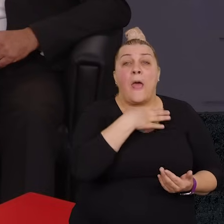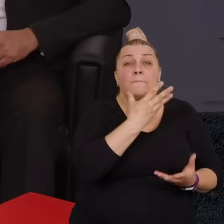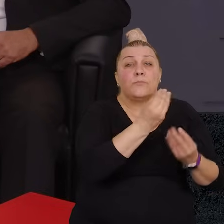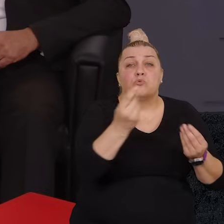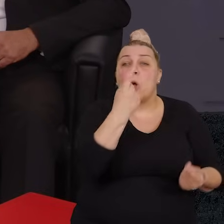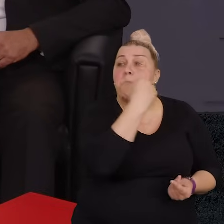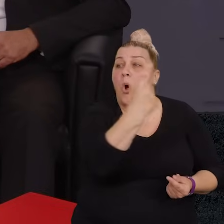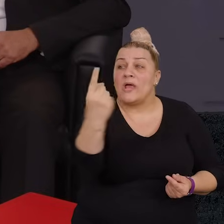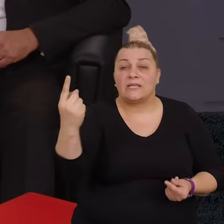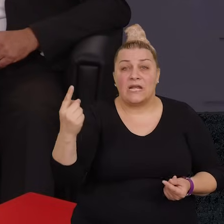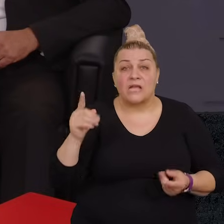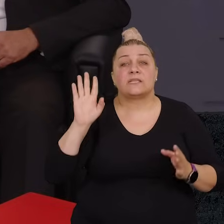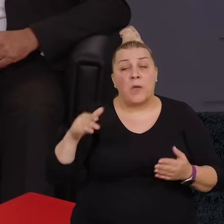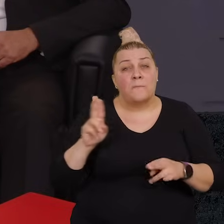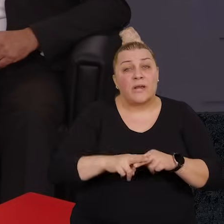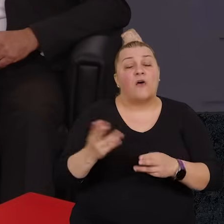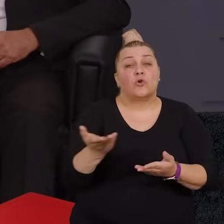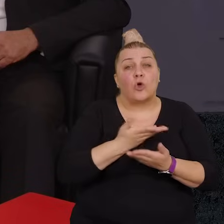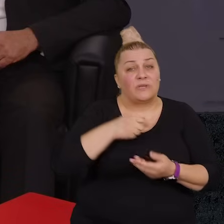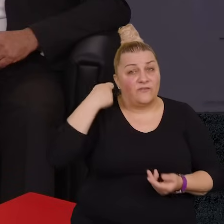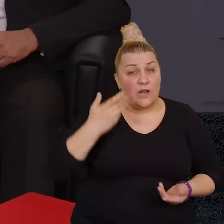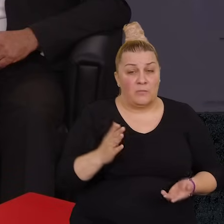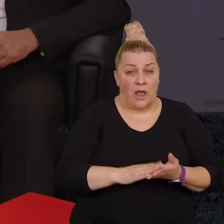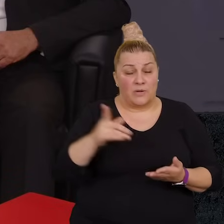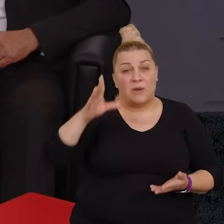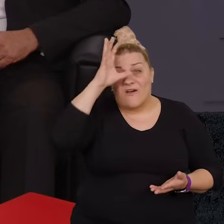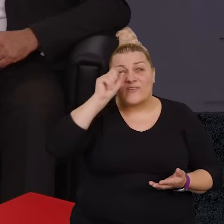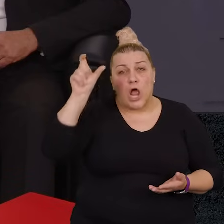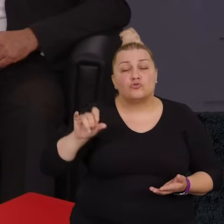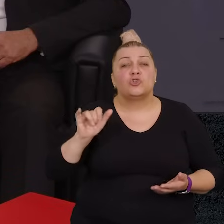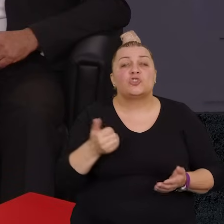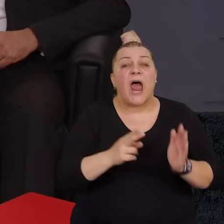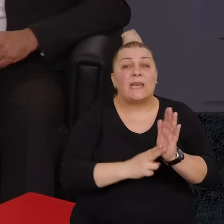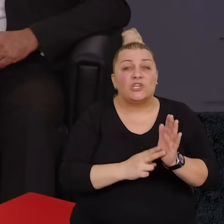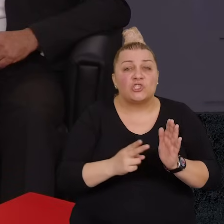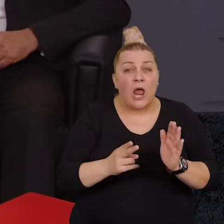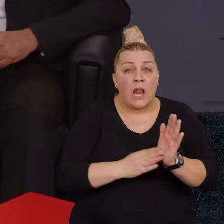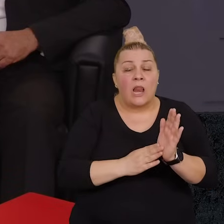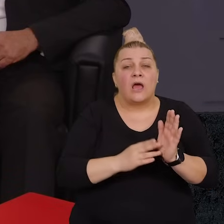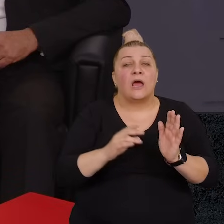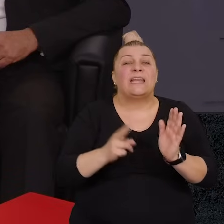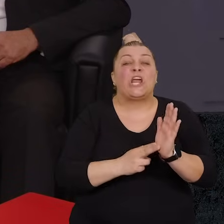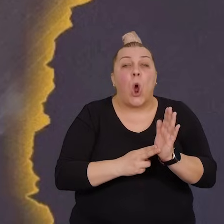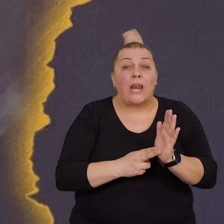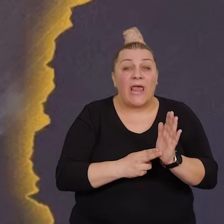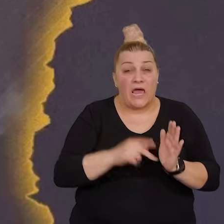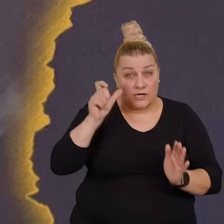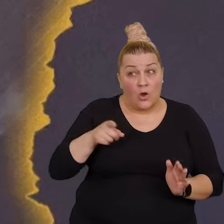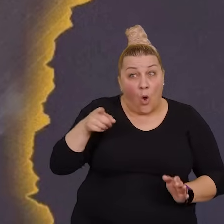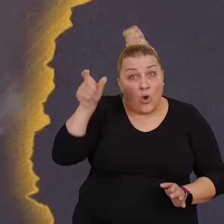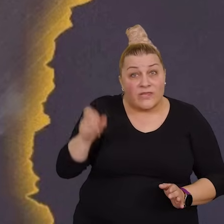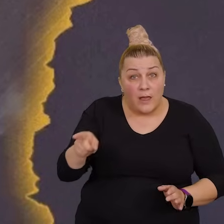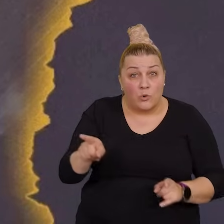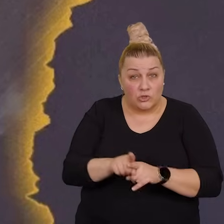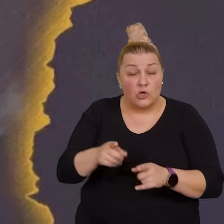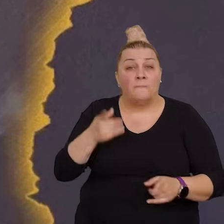u sebi iz Domovinskog rata. Toliko, pa imate ovoga Francuza Jean-Michel Nicolet, o kom se može napraviti fenomenalna priča. Imate